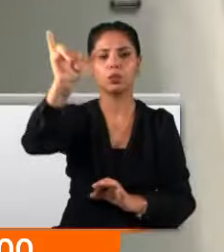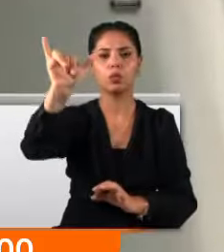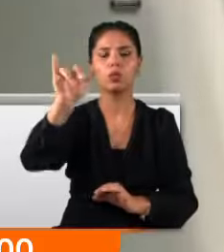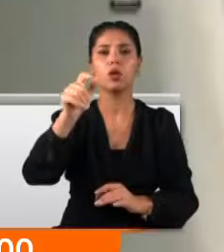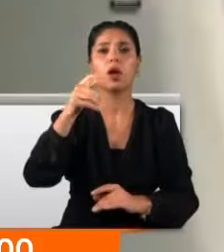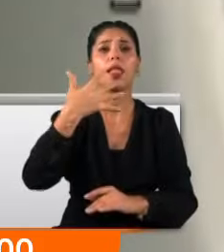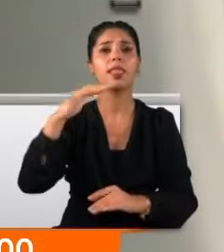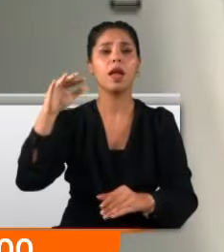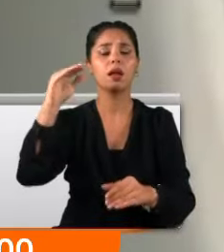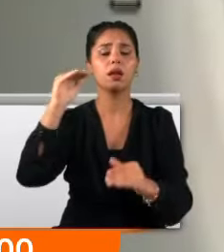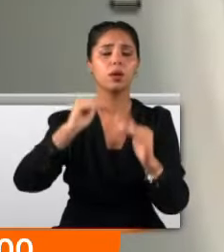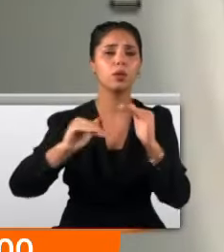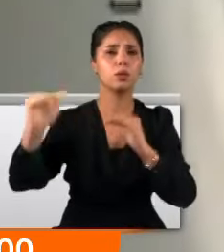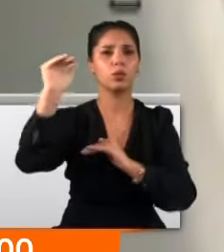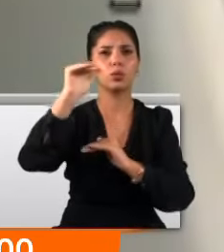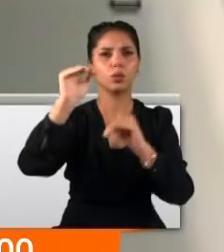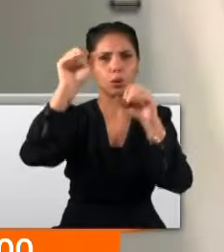düşürüldü.